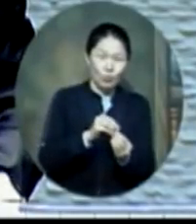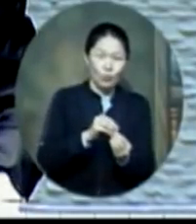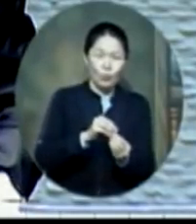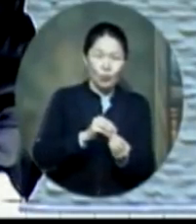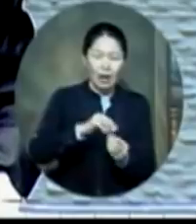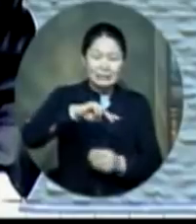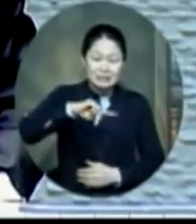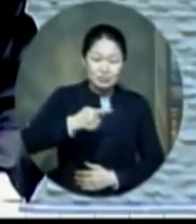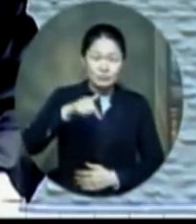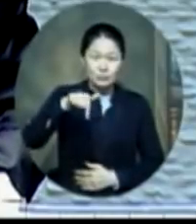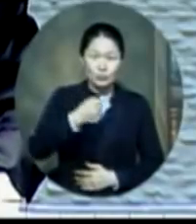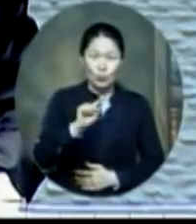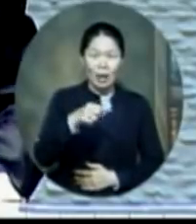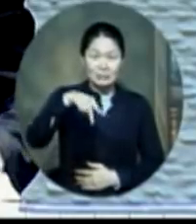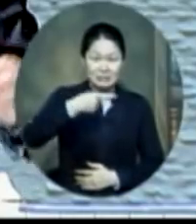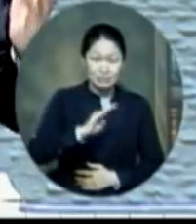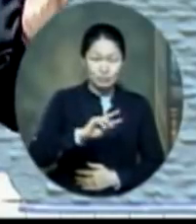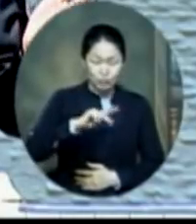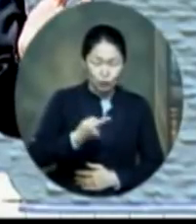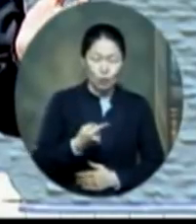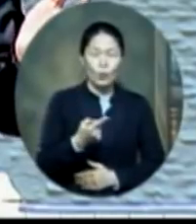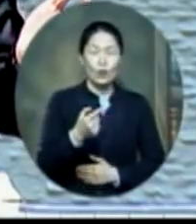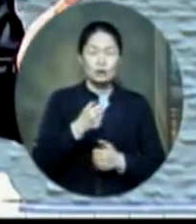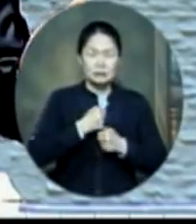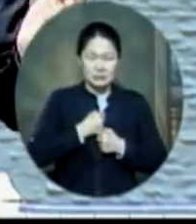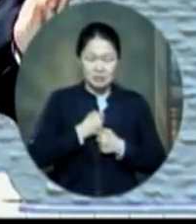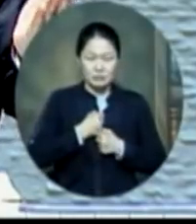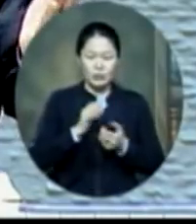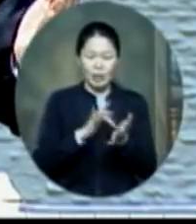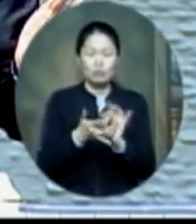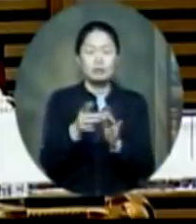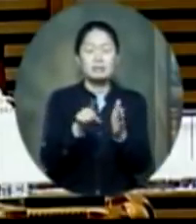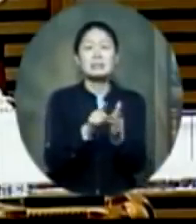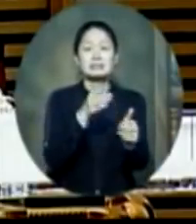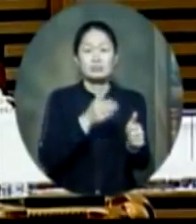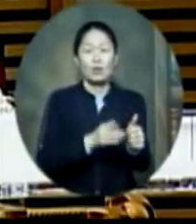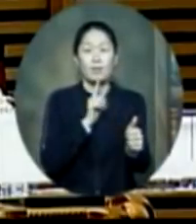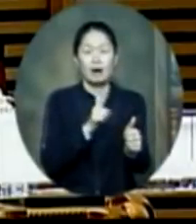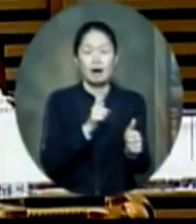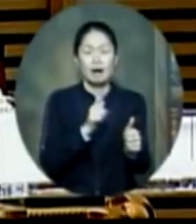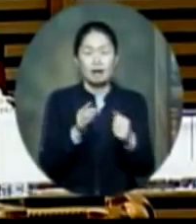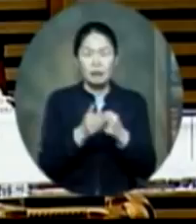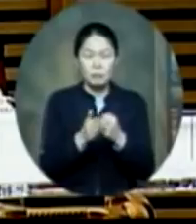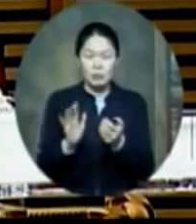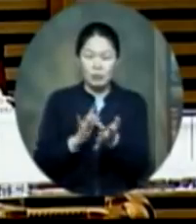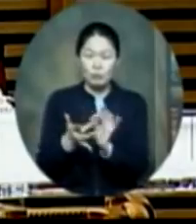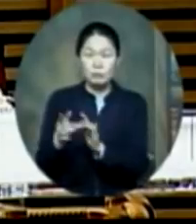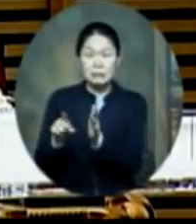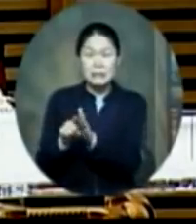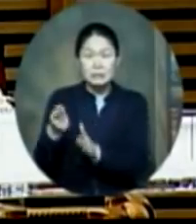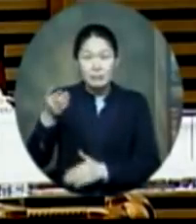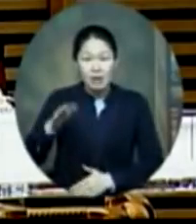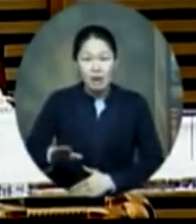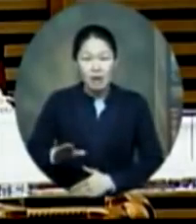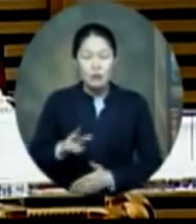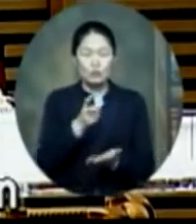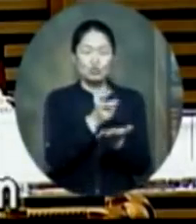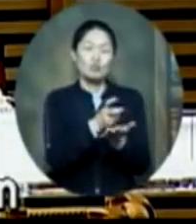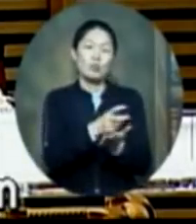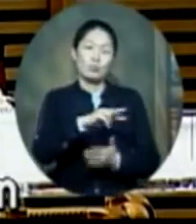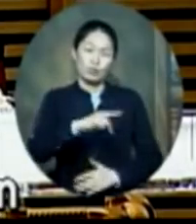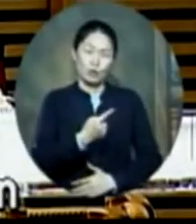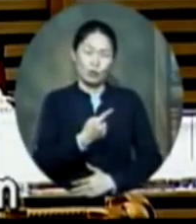그러면서 예수도 믿으시라고 그랬던 겁니다. 그러니까 이 사람들은 예수를 믿기는 믿지만